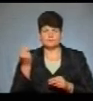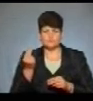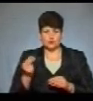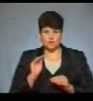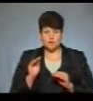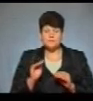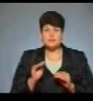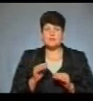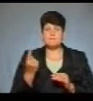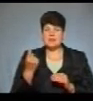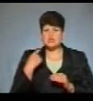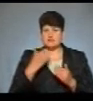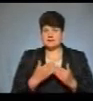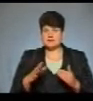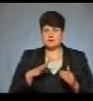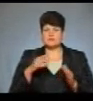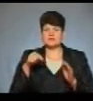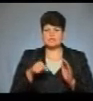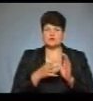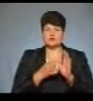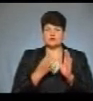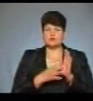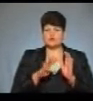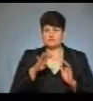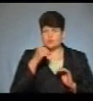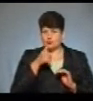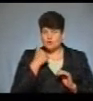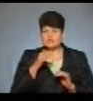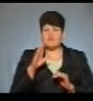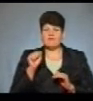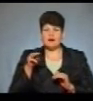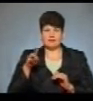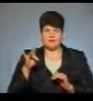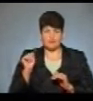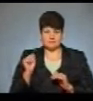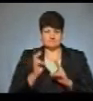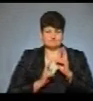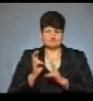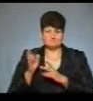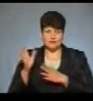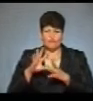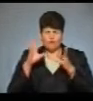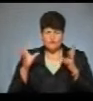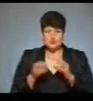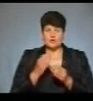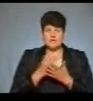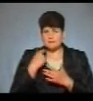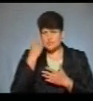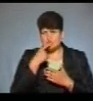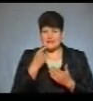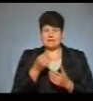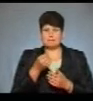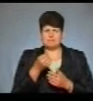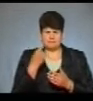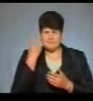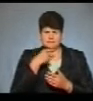Наталії Басараб відбулася в 1994 році в Тернополі на Ватрі. Усього в художниці понад 15 персональних виставок в